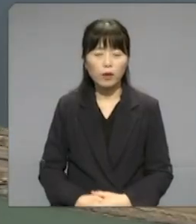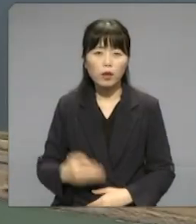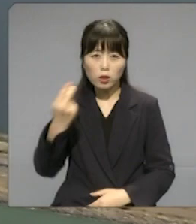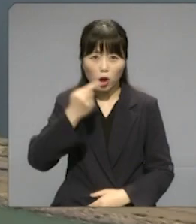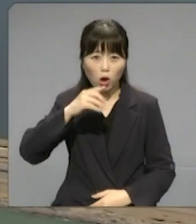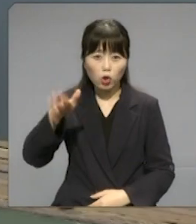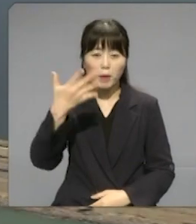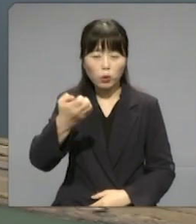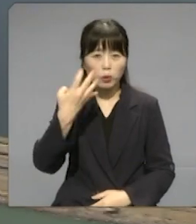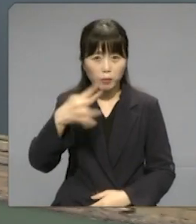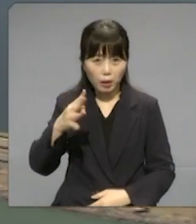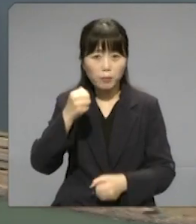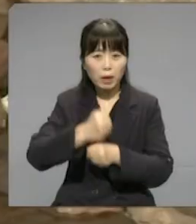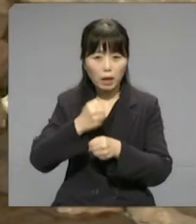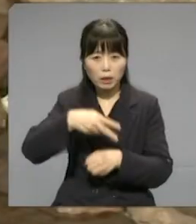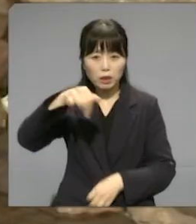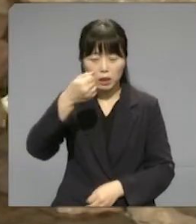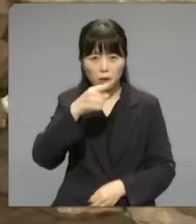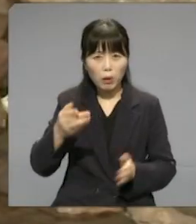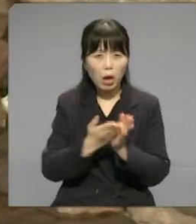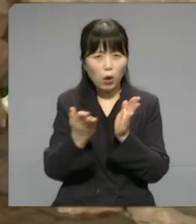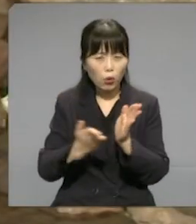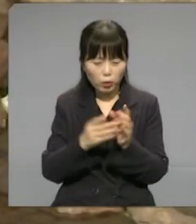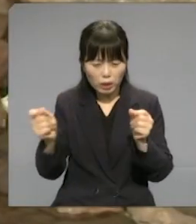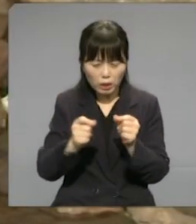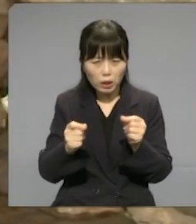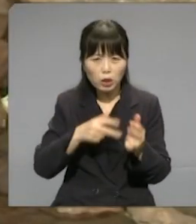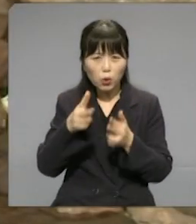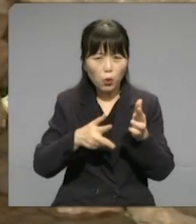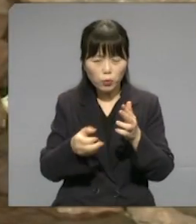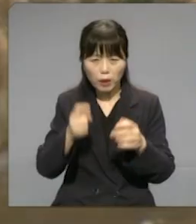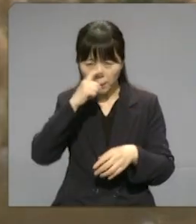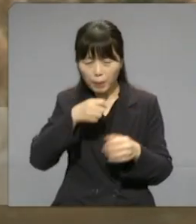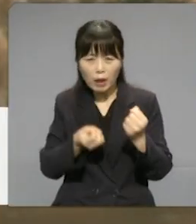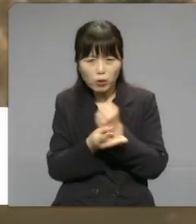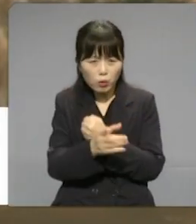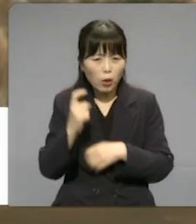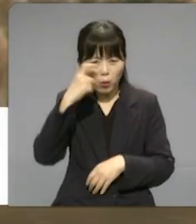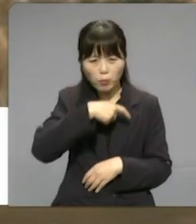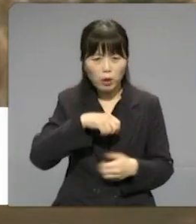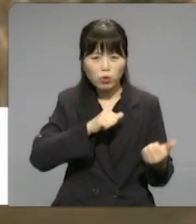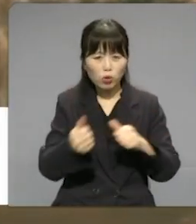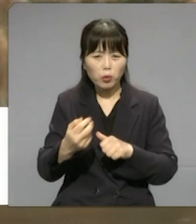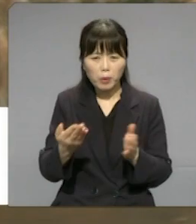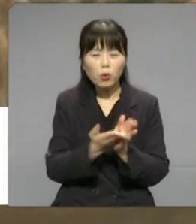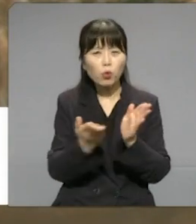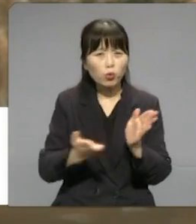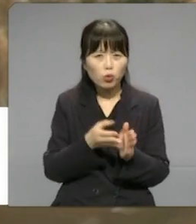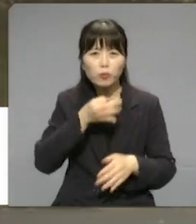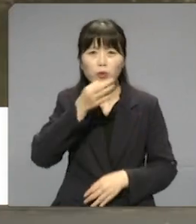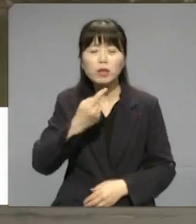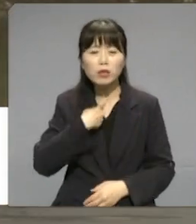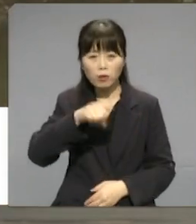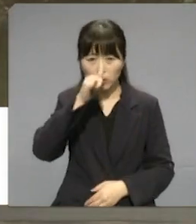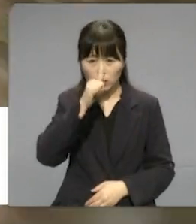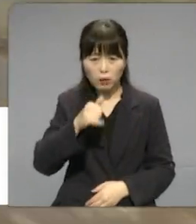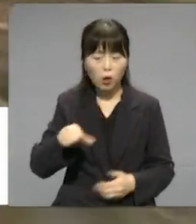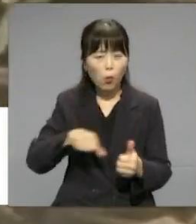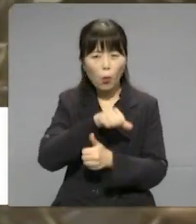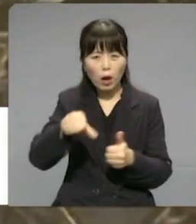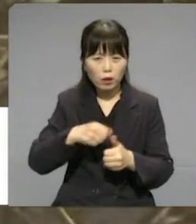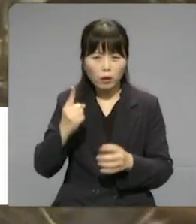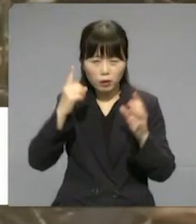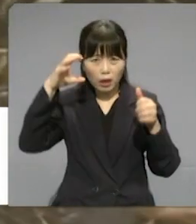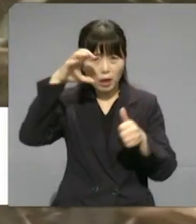1994년 조성된 시화호는 인근 공장의 폐수 등으로 오염돼 죽음의 옷으로 불렸습니다 환경